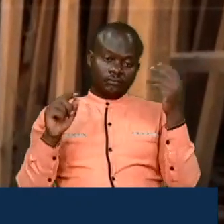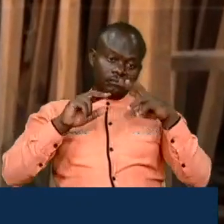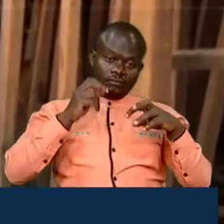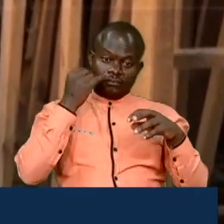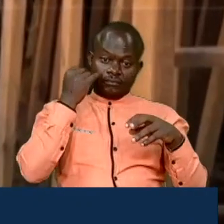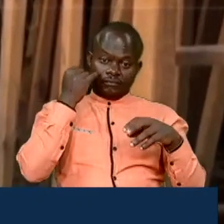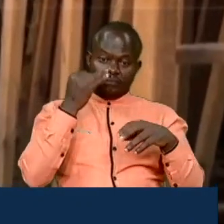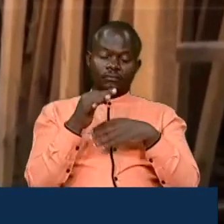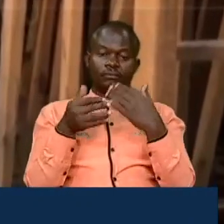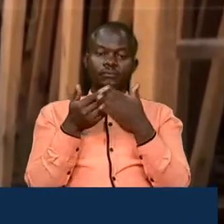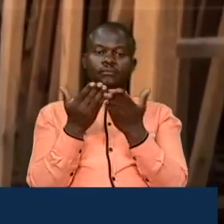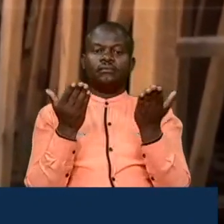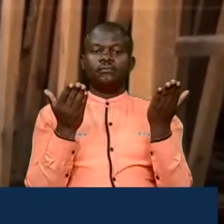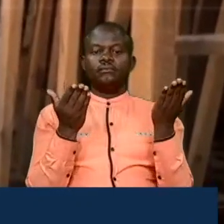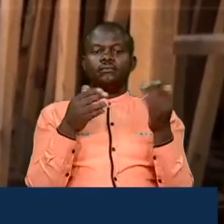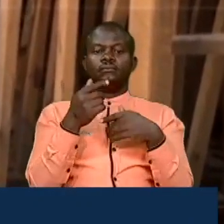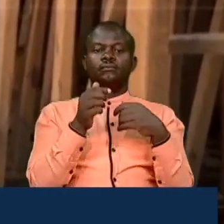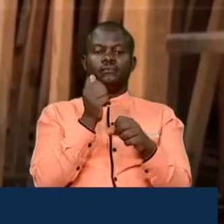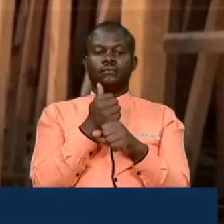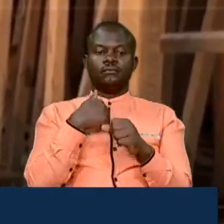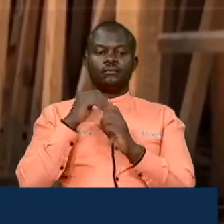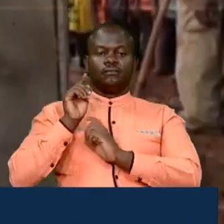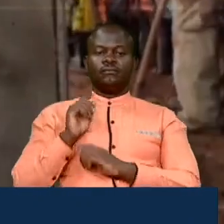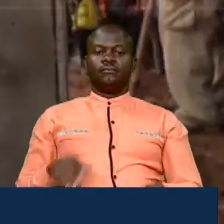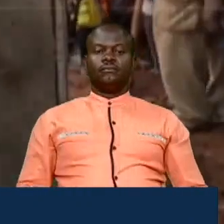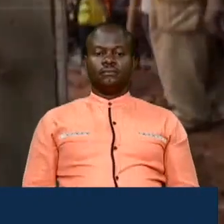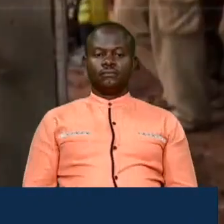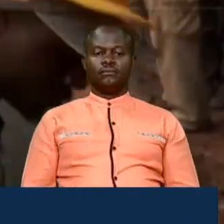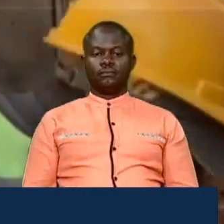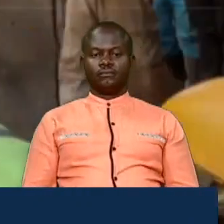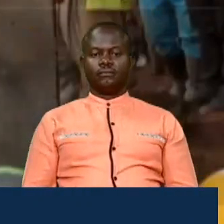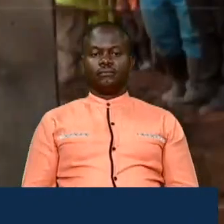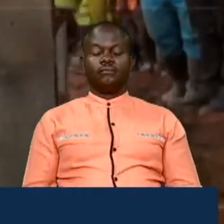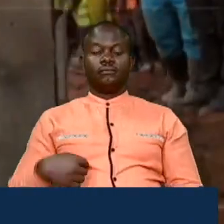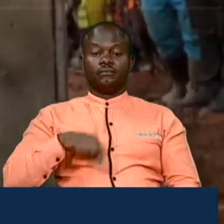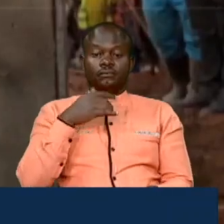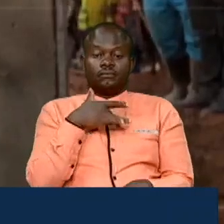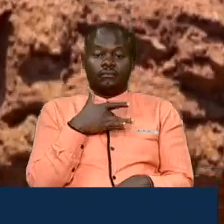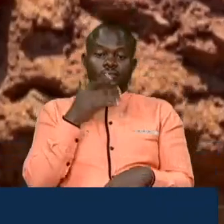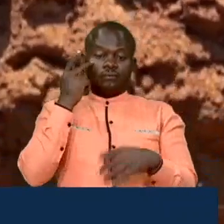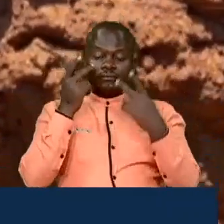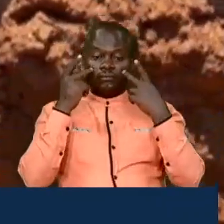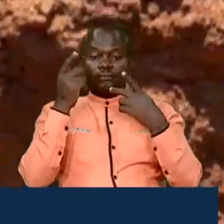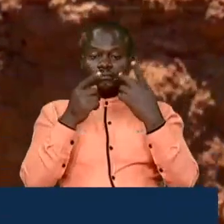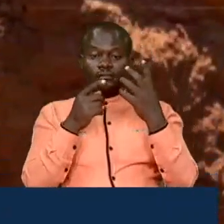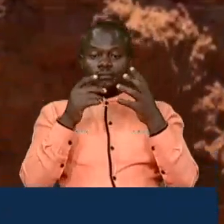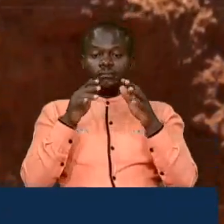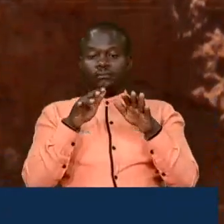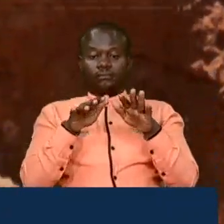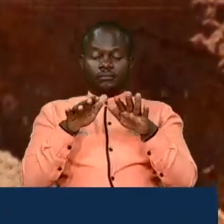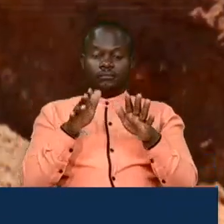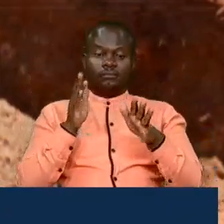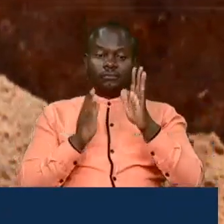niba twakomeza kuhakorera dufite umutekano. Tugiye kumva kombi bintu kirakase ture